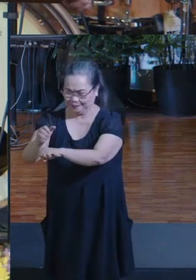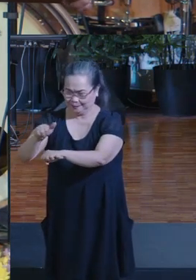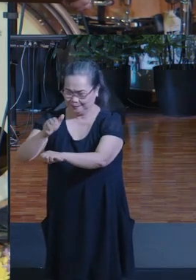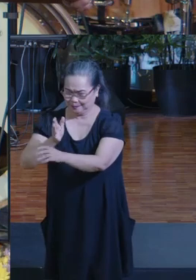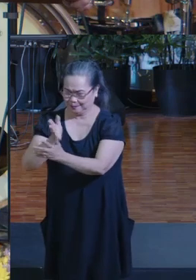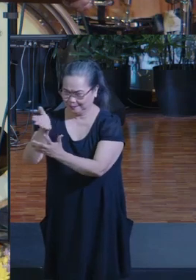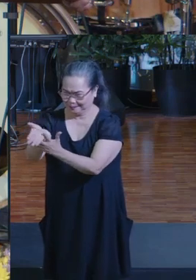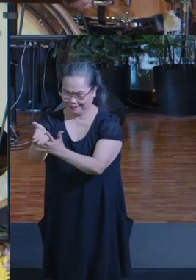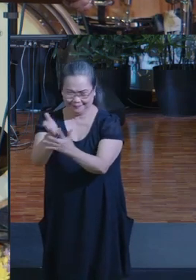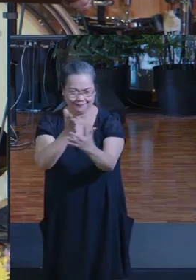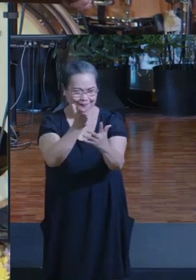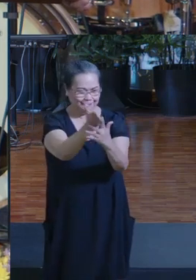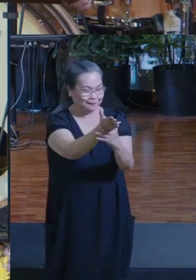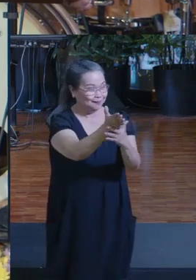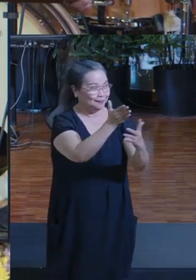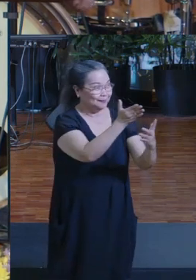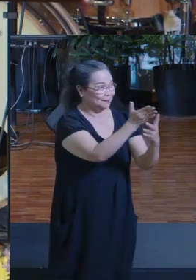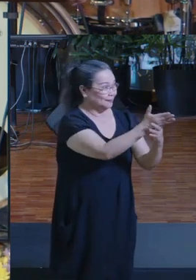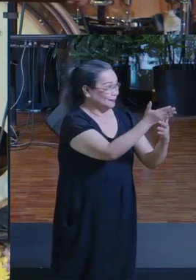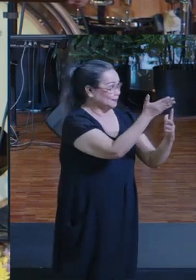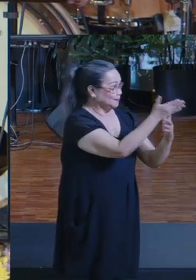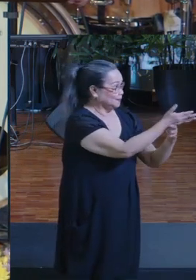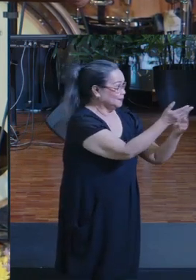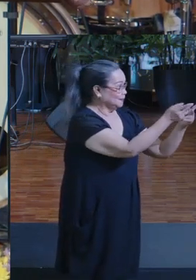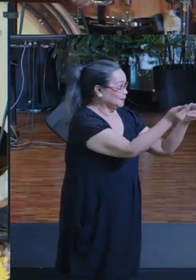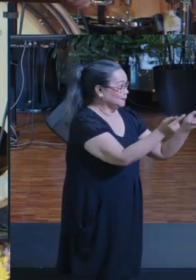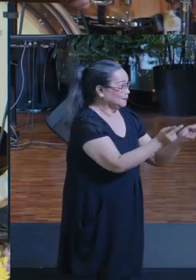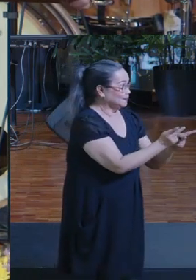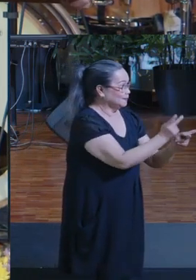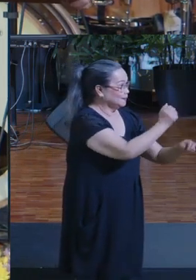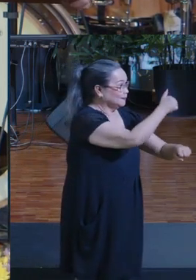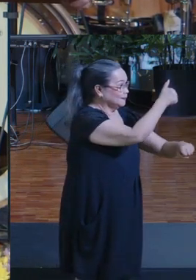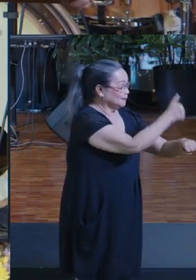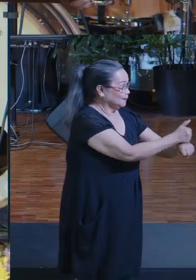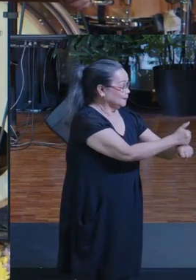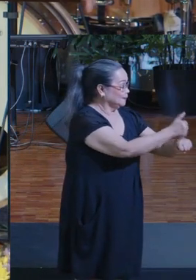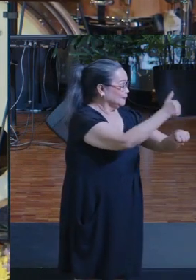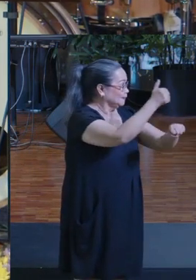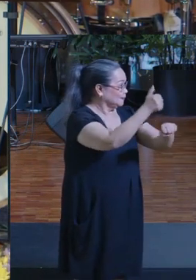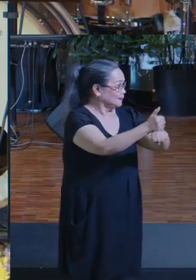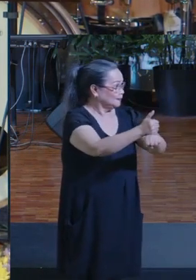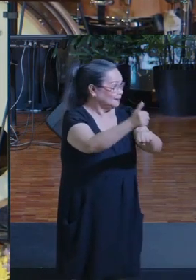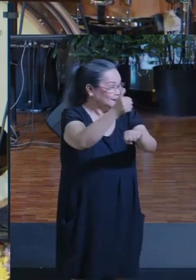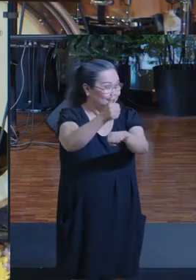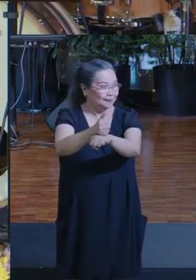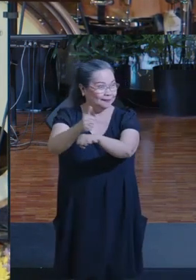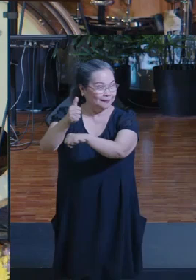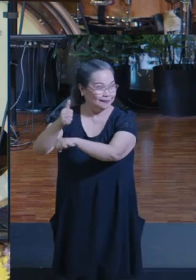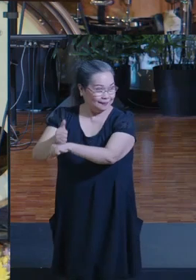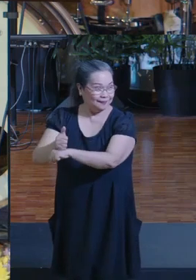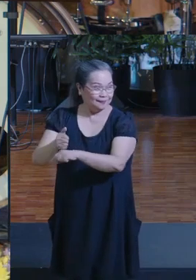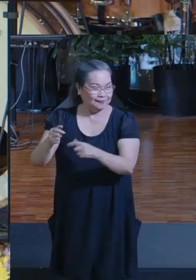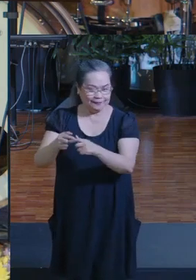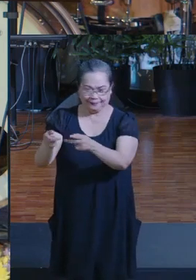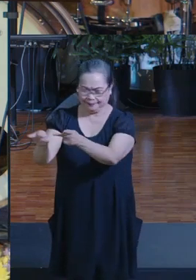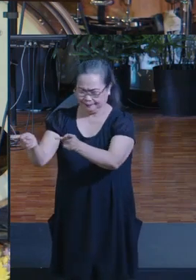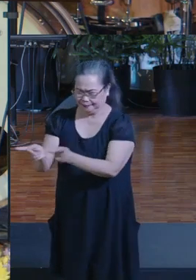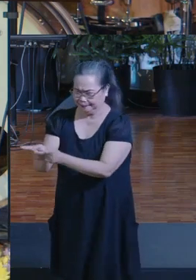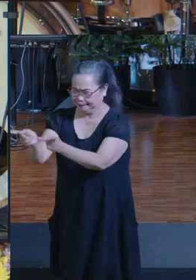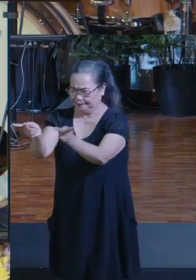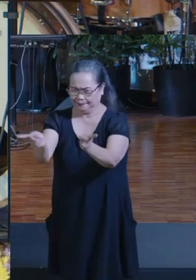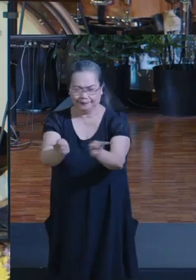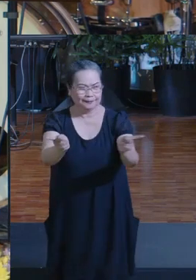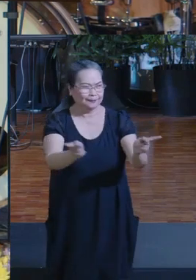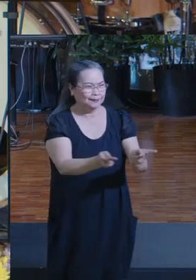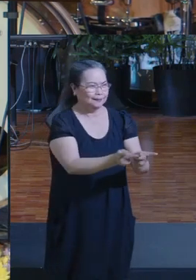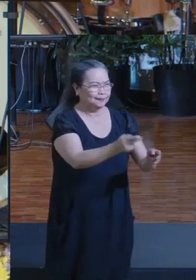sa Antioch, sa Pisidia, sa Iconium, sa Derbe, sa Lystra, at na iba